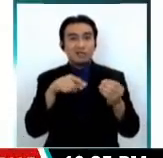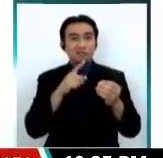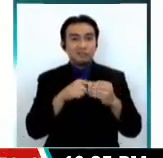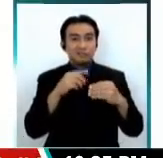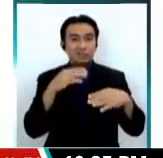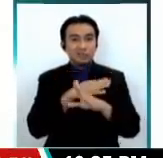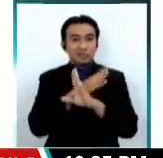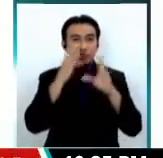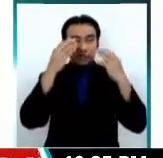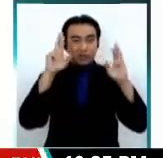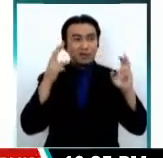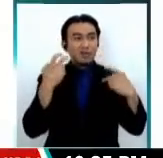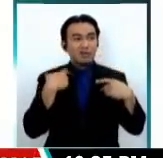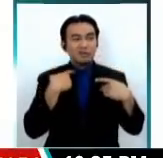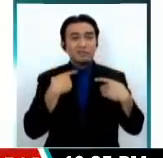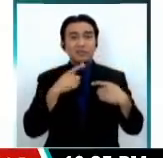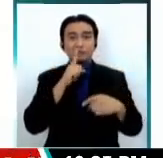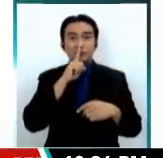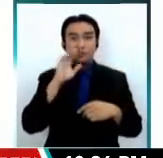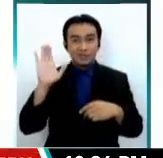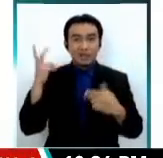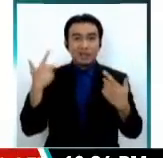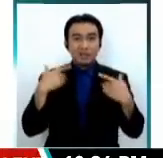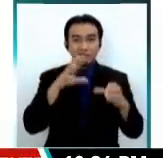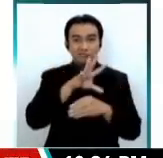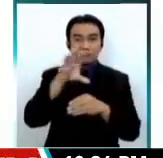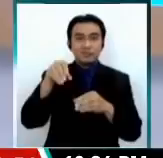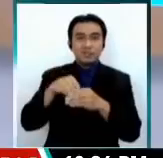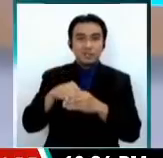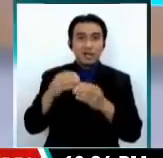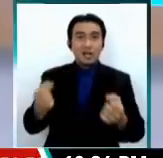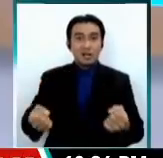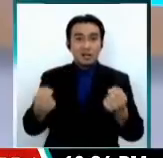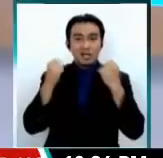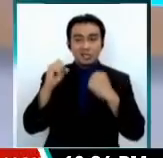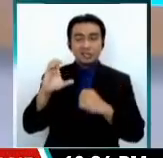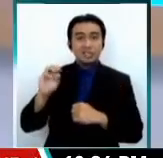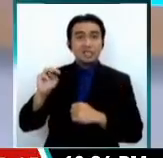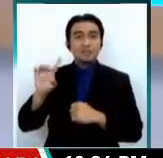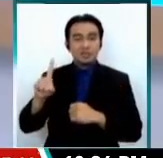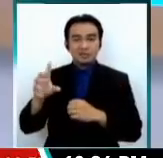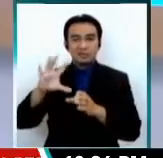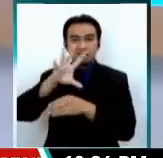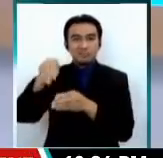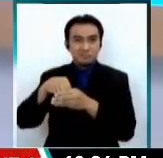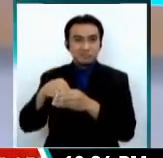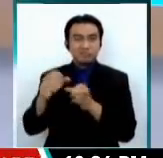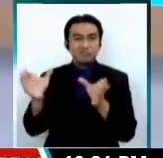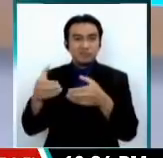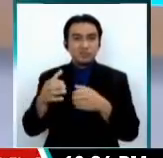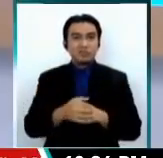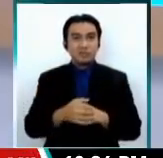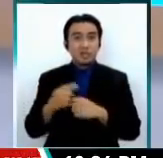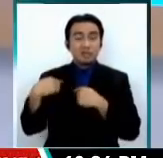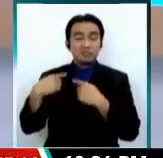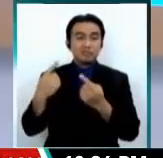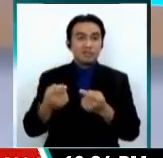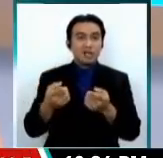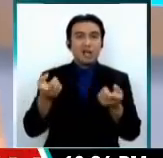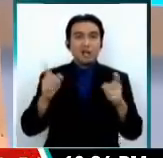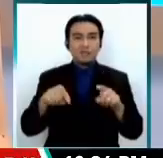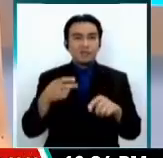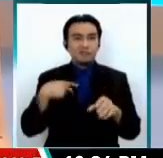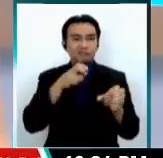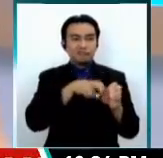miyembro ng Lakas National Party na Lakas-CMD. Nangyari yan ilang oras lang matapos magbitiw ng alkalde sa